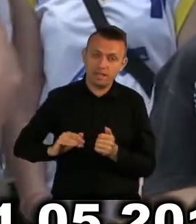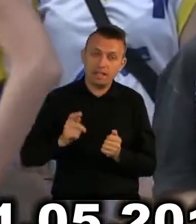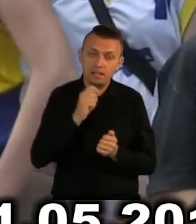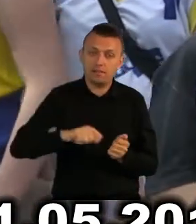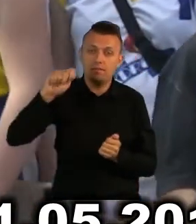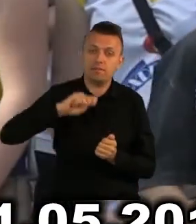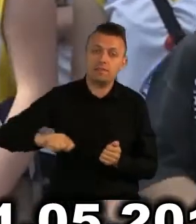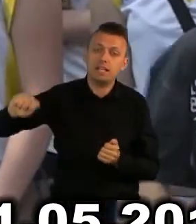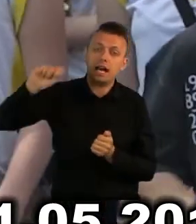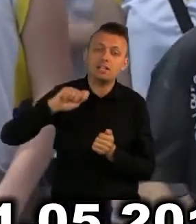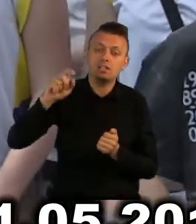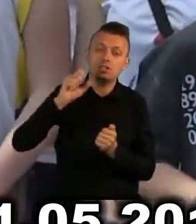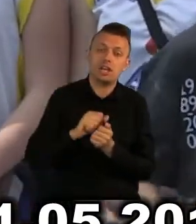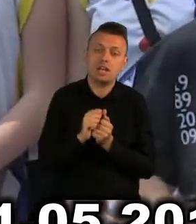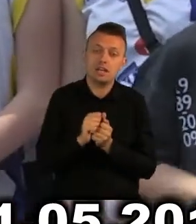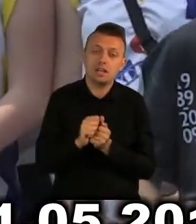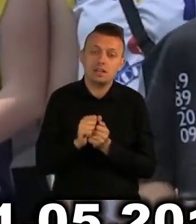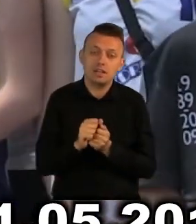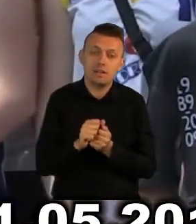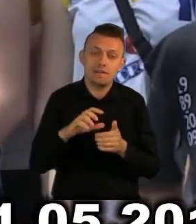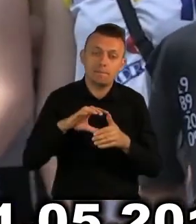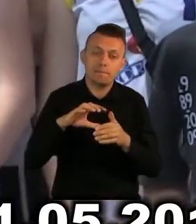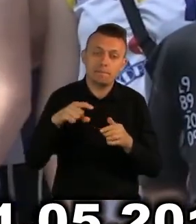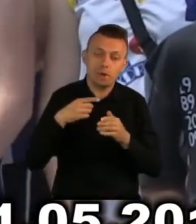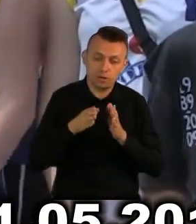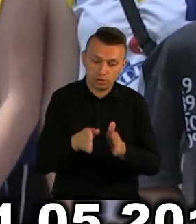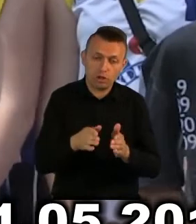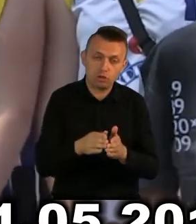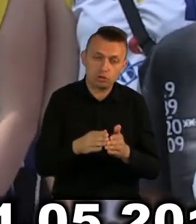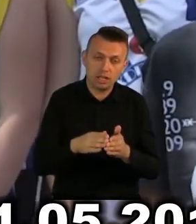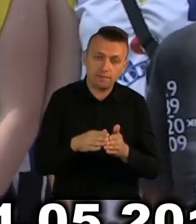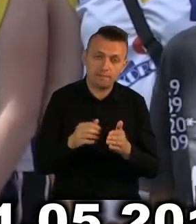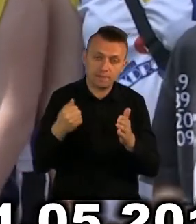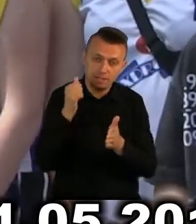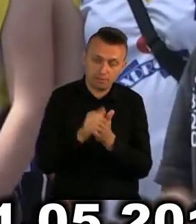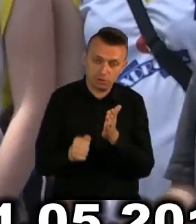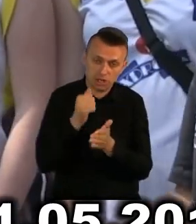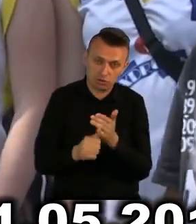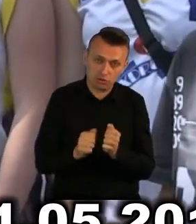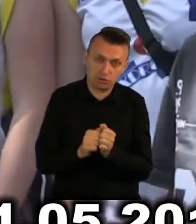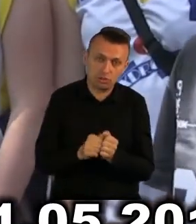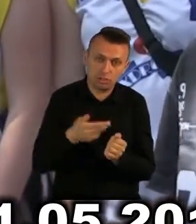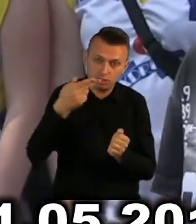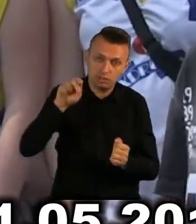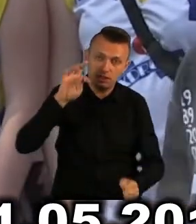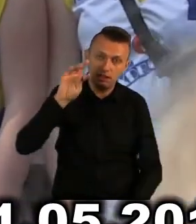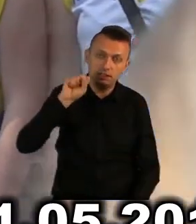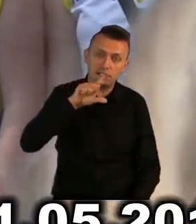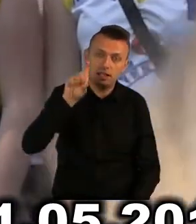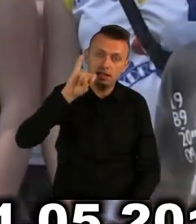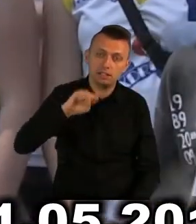sprawnościowej po torze przeszkód i miasteczku ruchu drogowego zdobyła Natalia Kamińska.